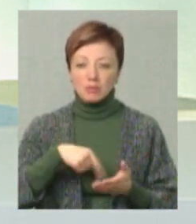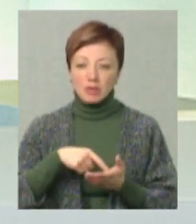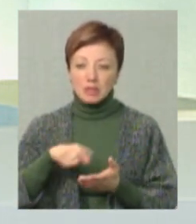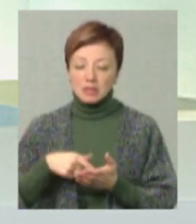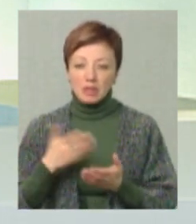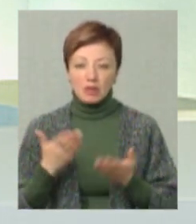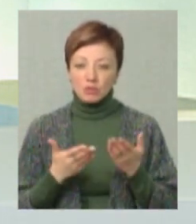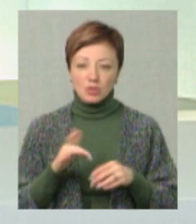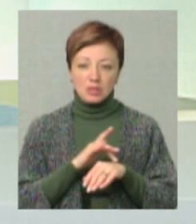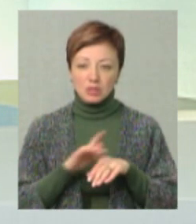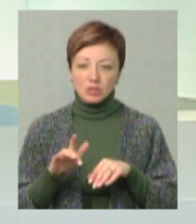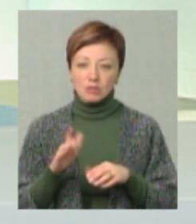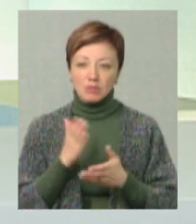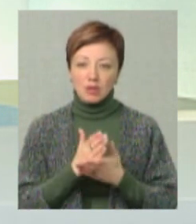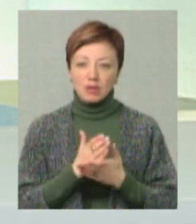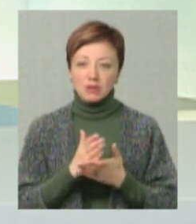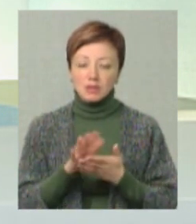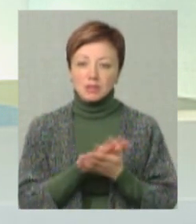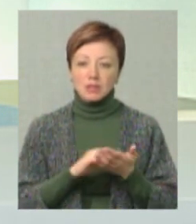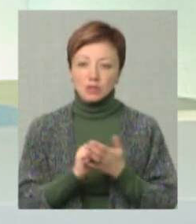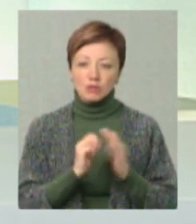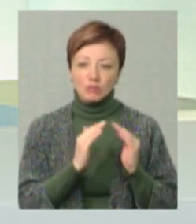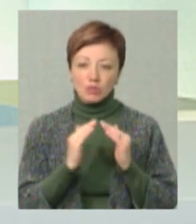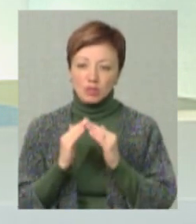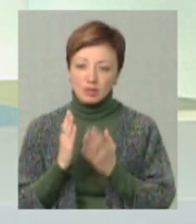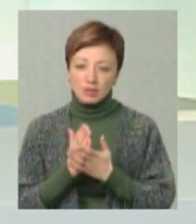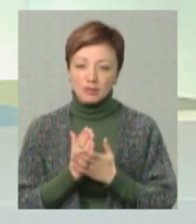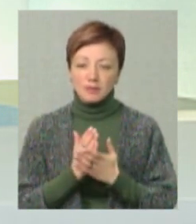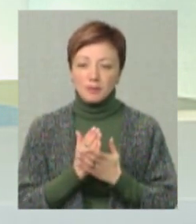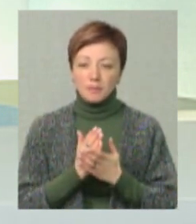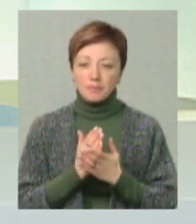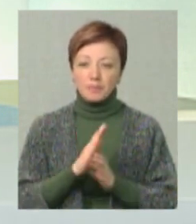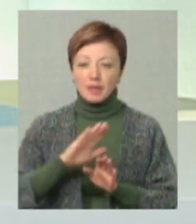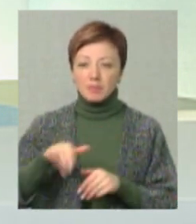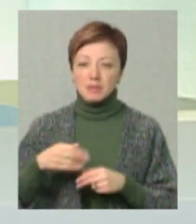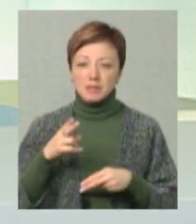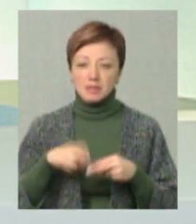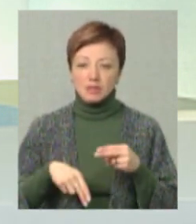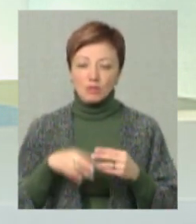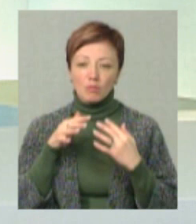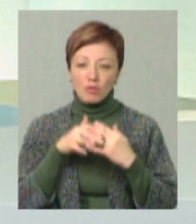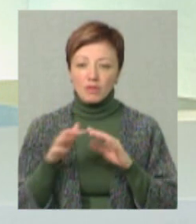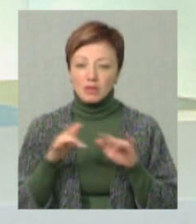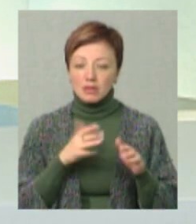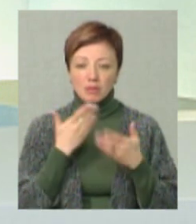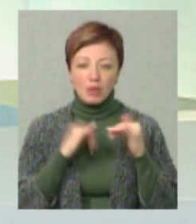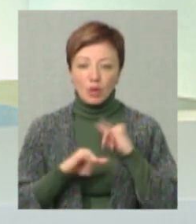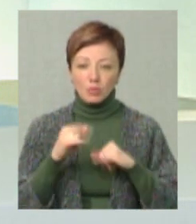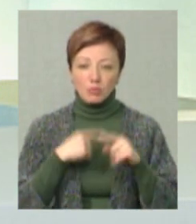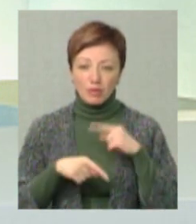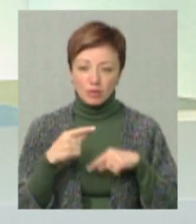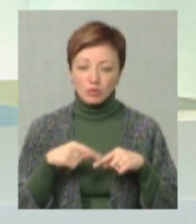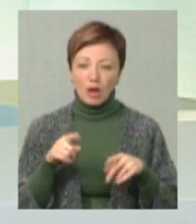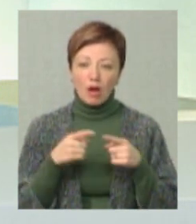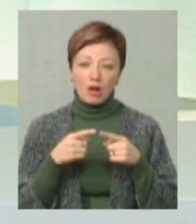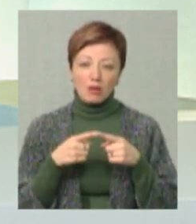міст, навіть якщо не знищені взагалі, то мають повністю знищені будинки. І навіть після того, як закінчаться бойові дії, людям немає куди